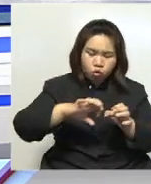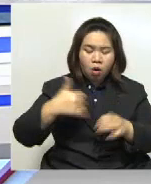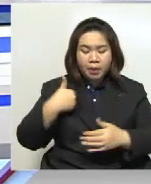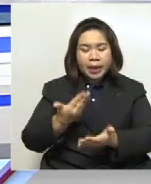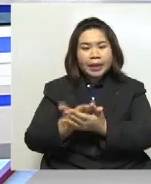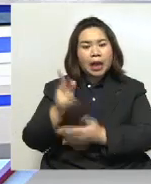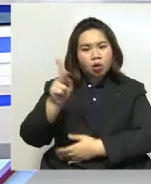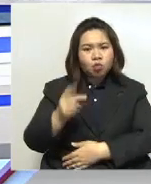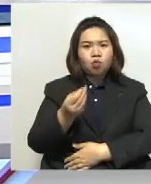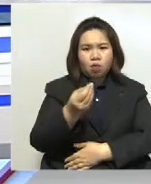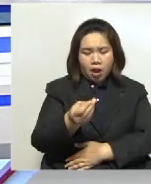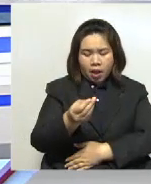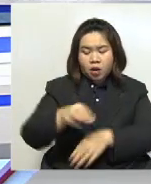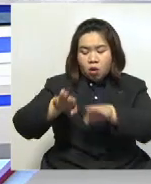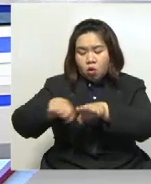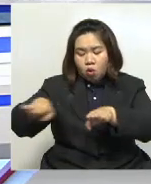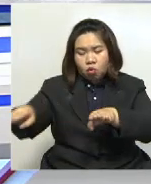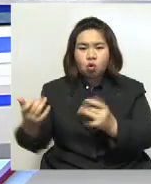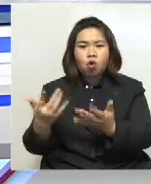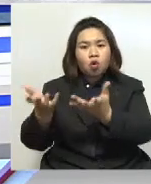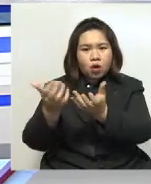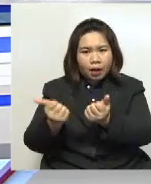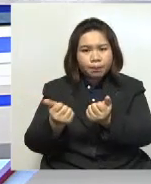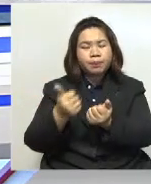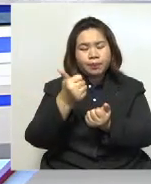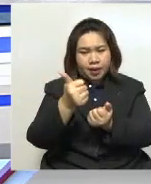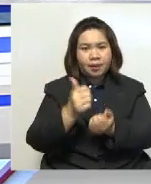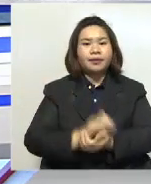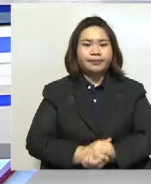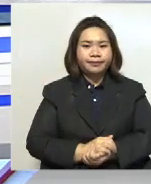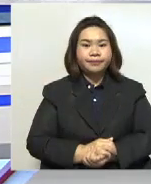นหรือว่าการเตรียมรถเข้ามารองรับประชาชนนะคะฟังแบบนี้แล้วก็น่าจะเบาใจกันได้นะคะ